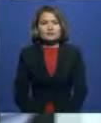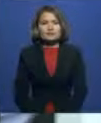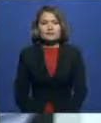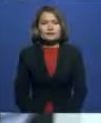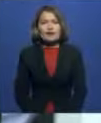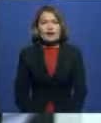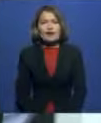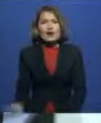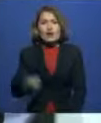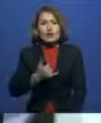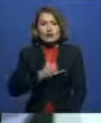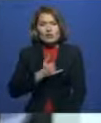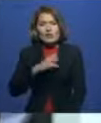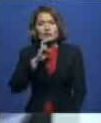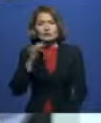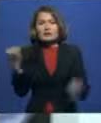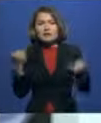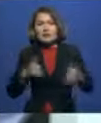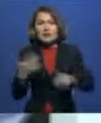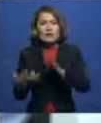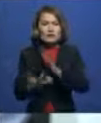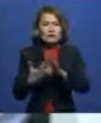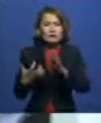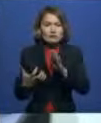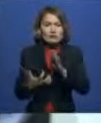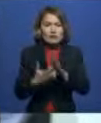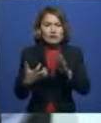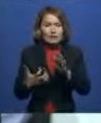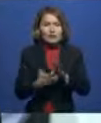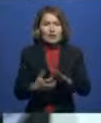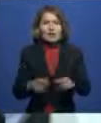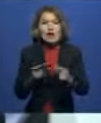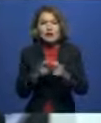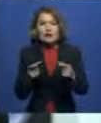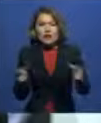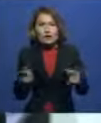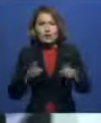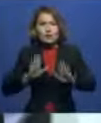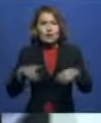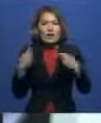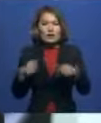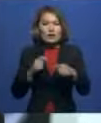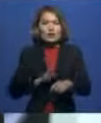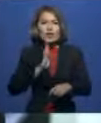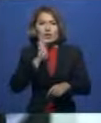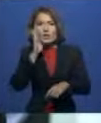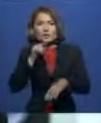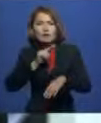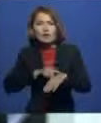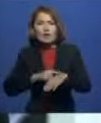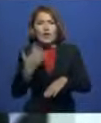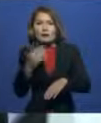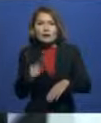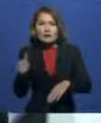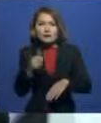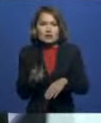Заправкілерде әртүрлі, бір жерде 1,5 мыңға береді, бір жерде талон дейді, бір жерде вообще бермейді, лимит жоқ дейді. Азаңғы 5-те кейбір кезде барсаң да лимит